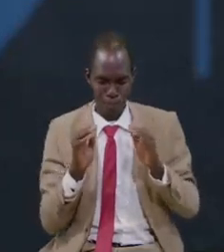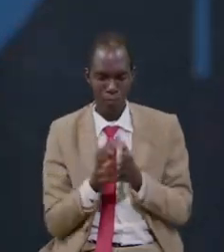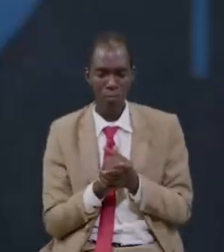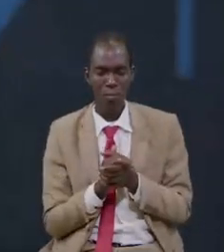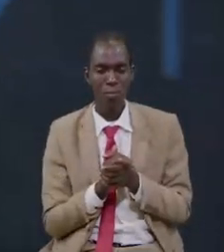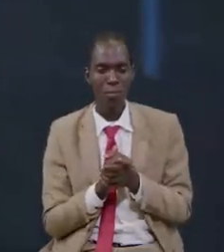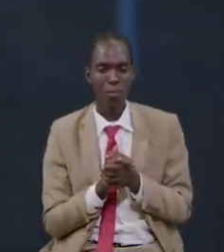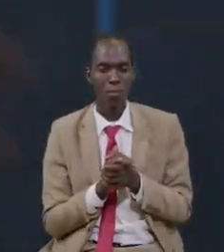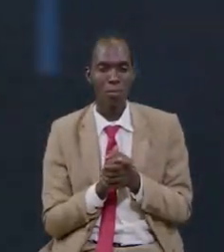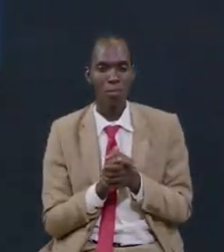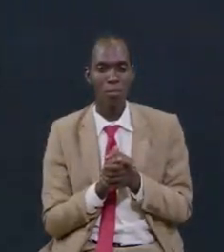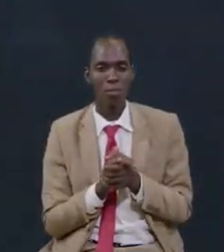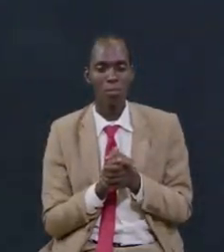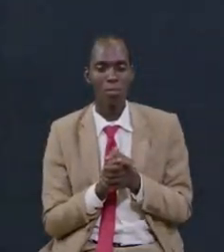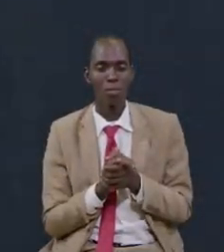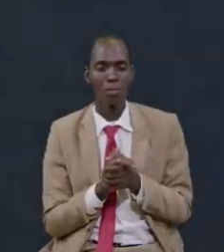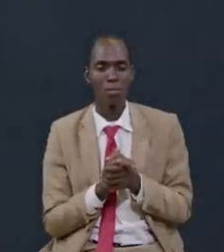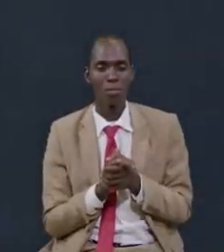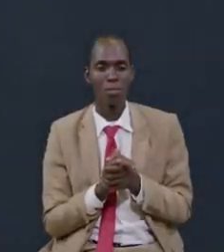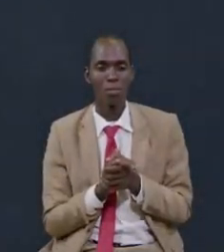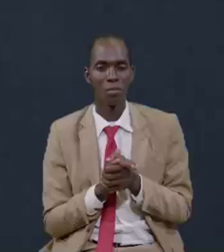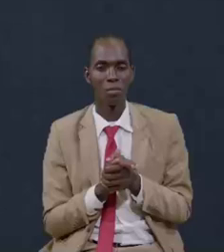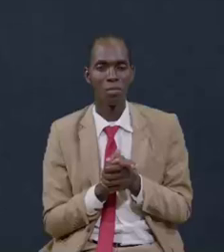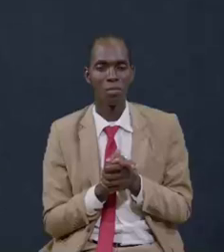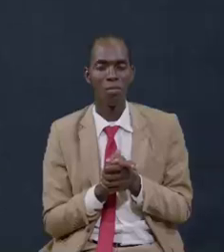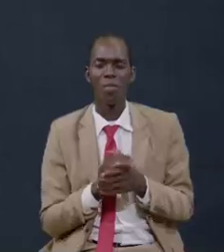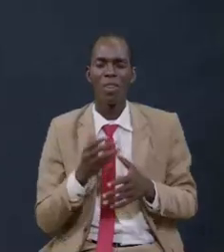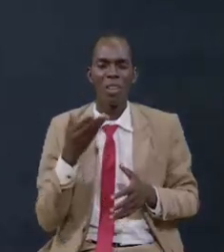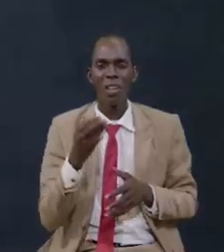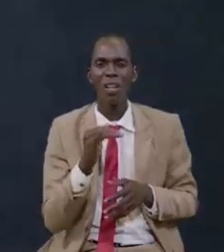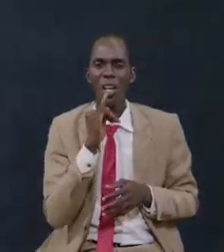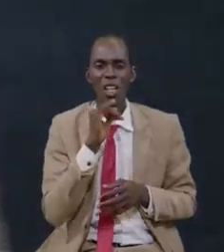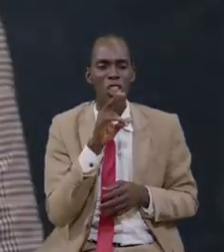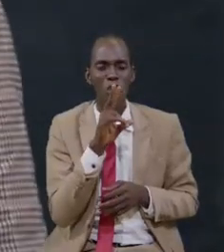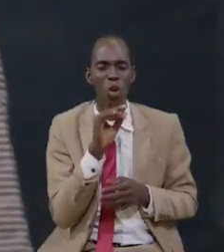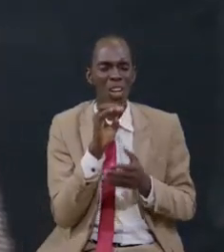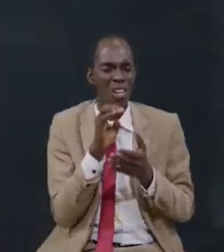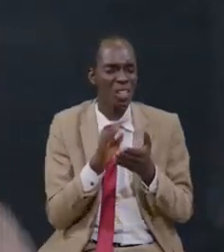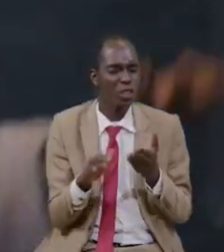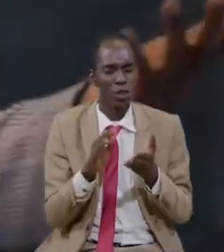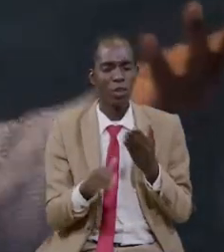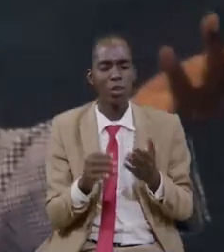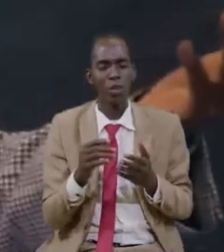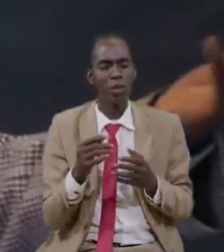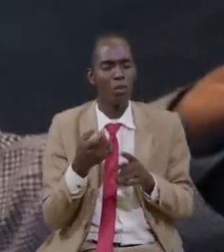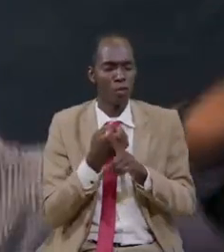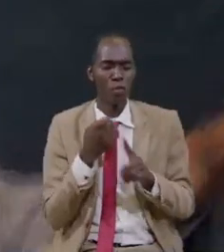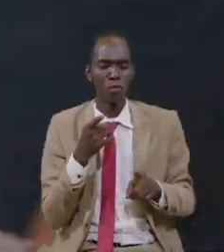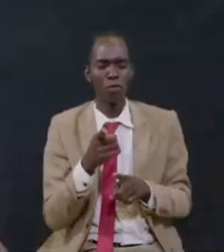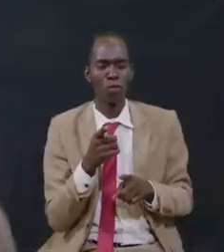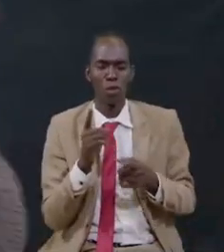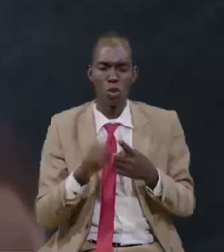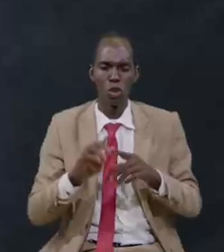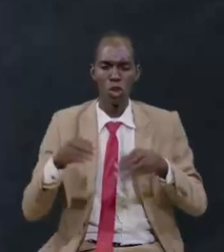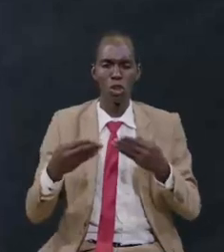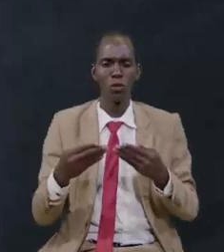tête baissée, les yeux fermés. Il n'y a pas d'excuse pour que tu ne sois pas sauvé ce soir. Il n'y a pas